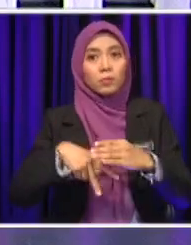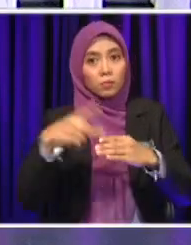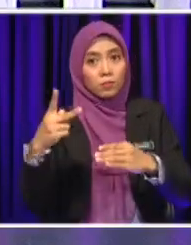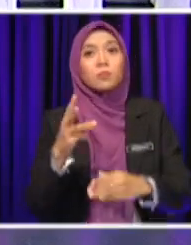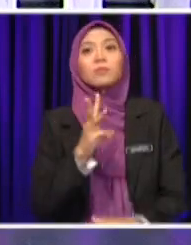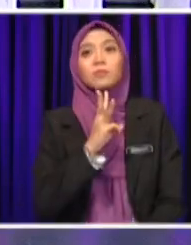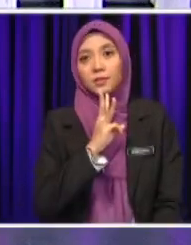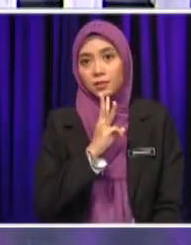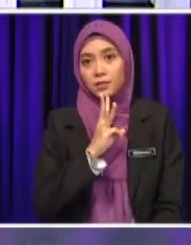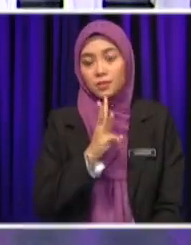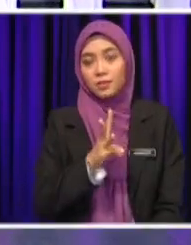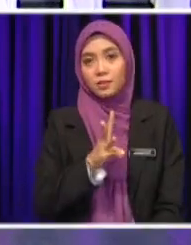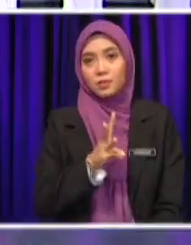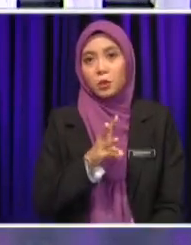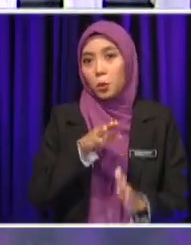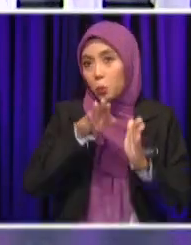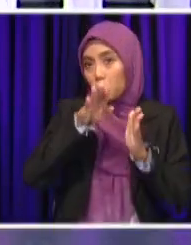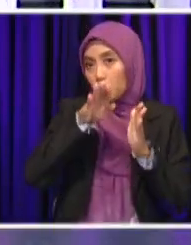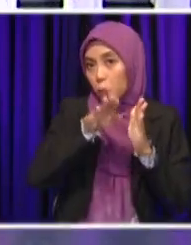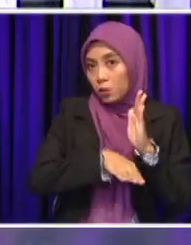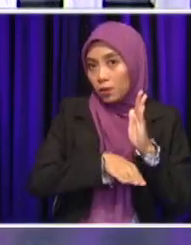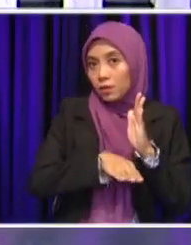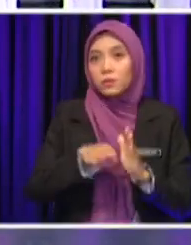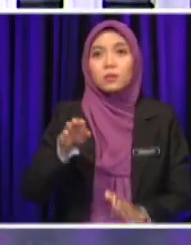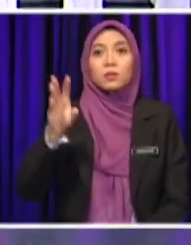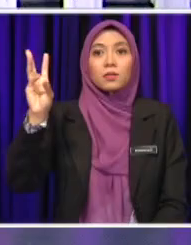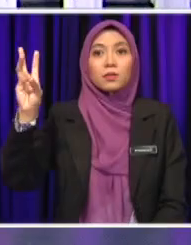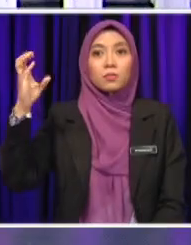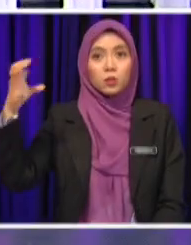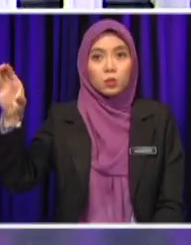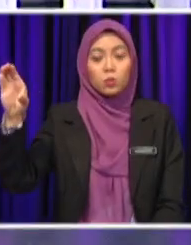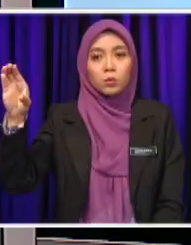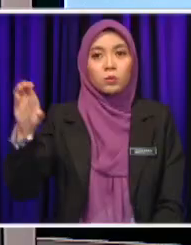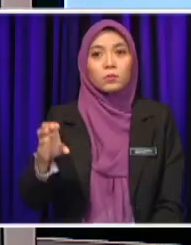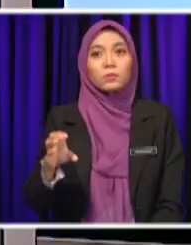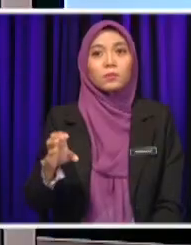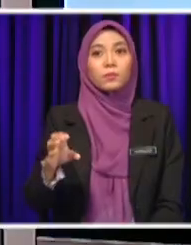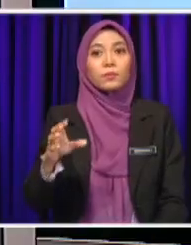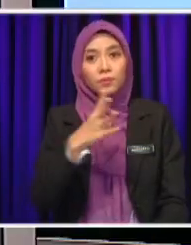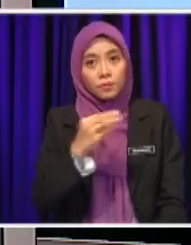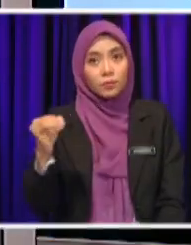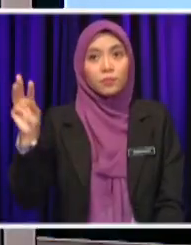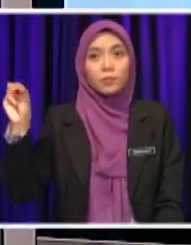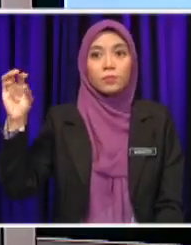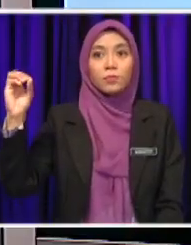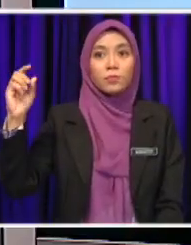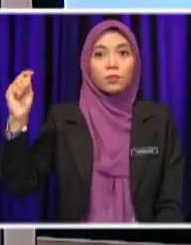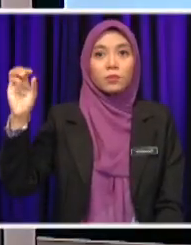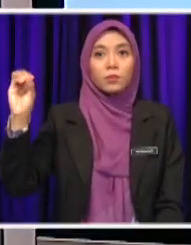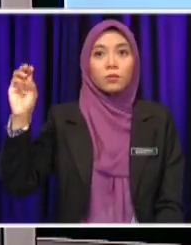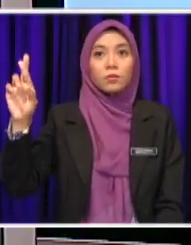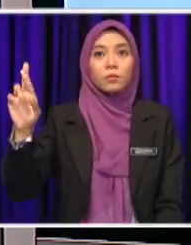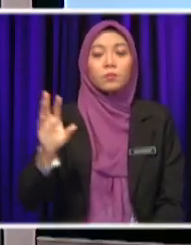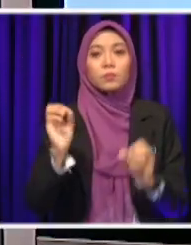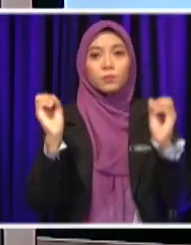600, okey, dia hentikan semua bunyi, dia keluar tanda right dan juga motor pun tak hidup lah. Okey, jadi Aiman.